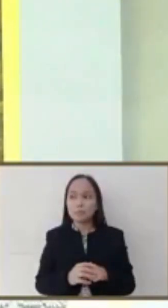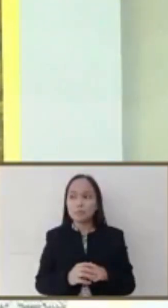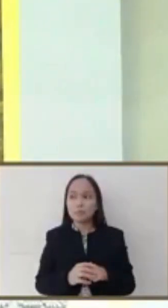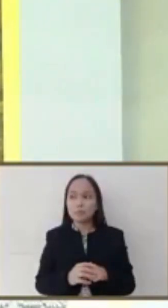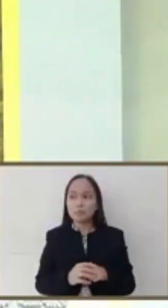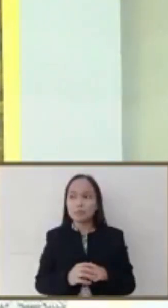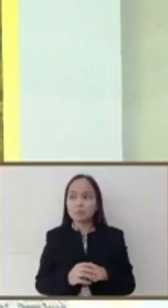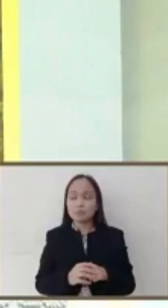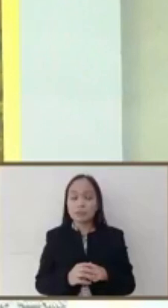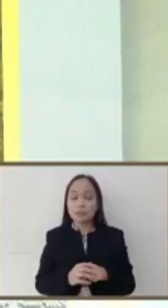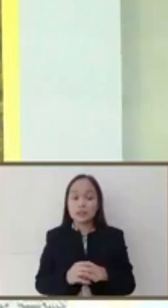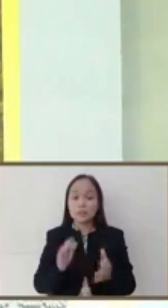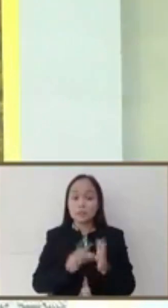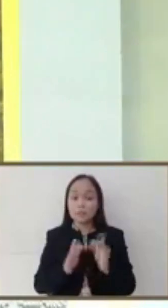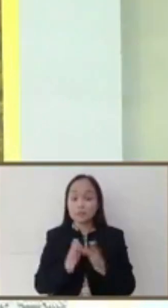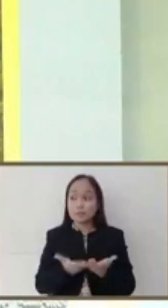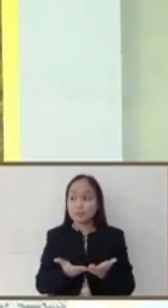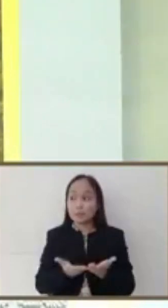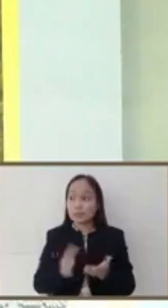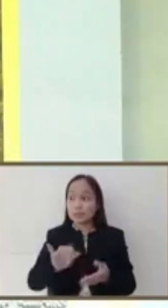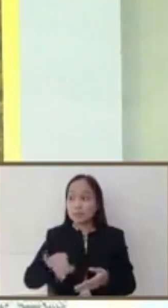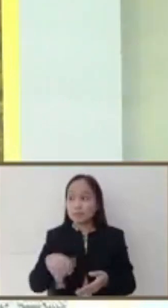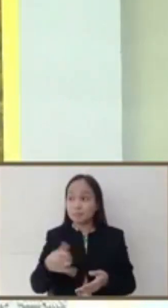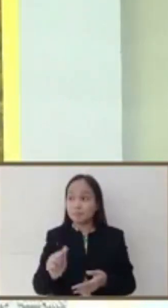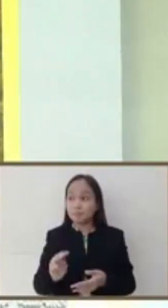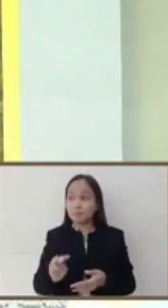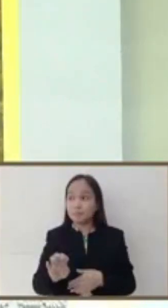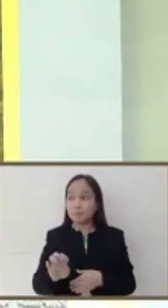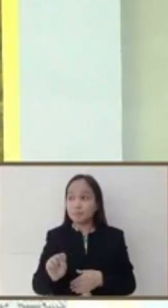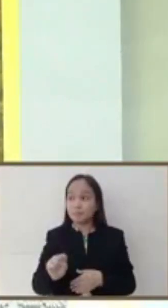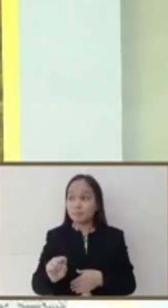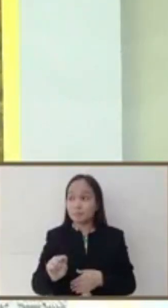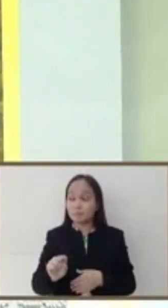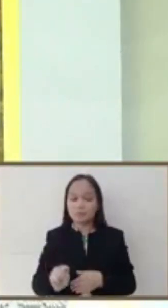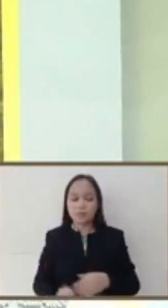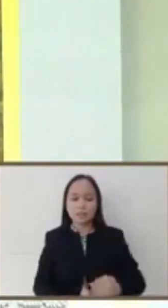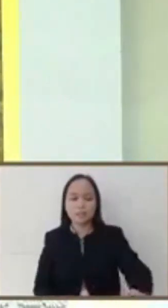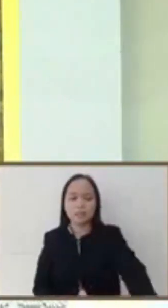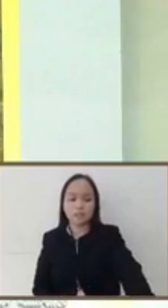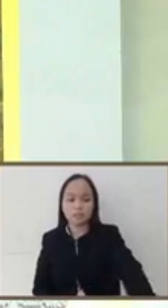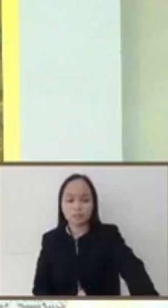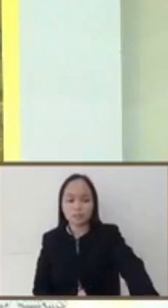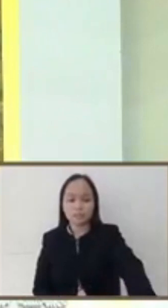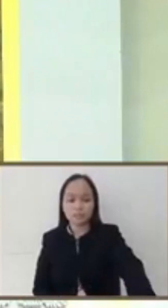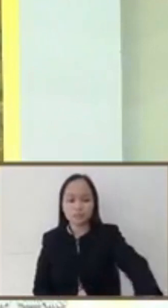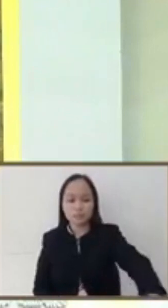even sa book of James, if you can turn it to the book of James, napakaganda. Ito po yung sinasabi ko sa inyo, mga kapatid, na warning ng Panginoon.